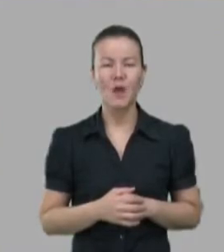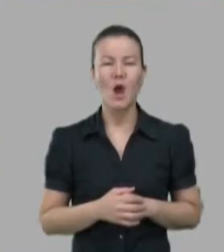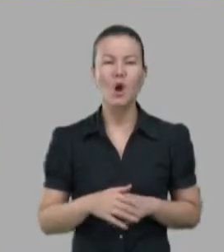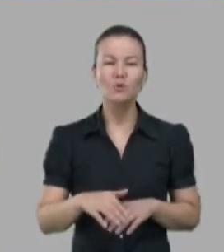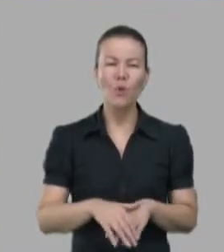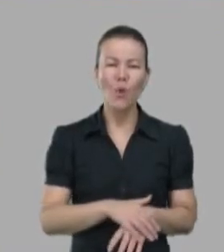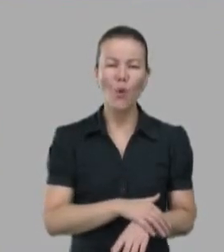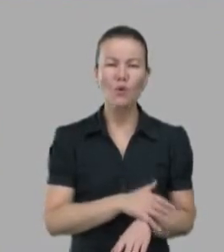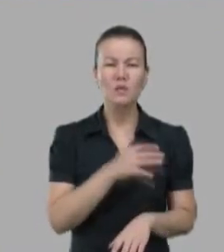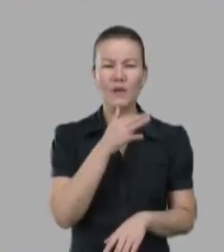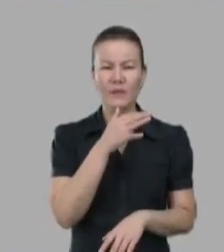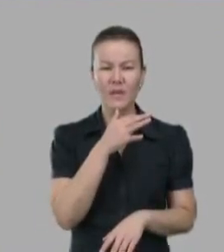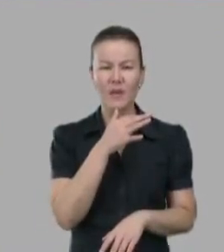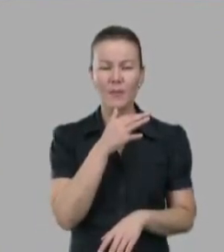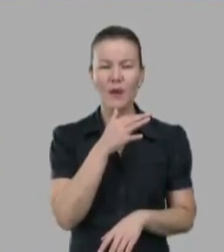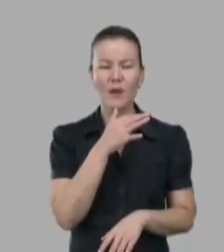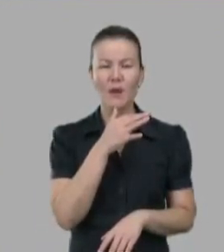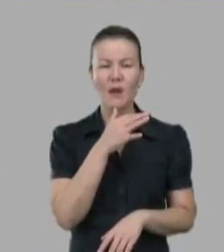Долгое время